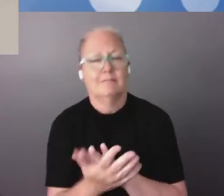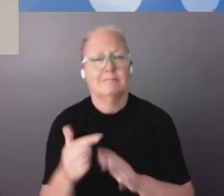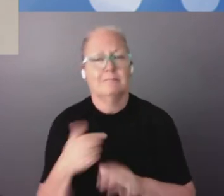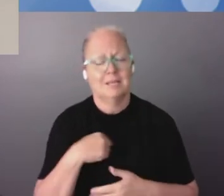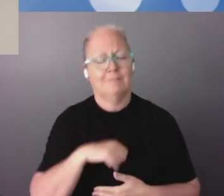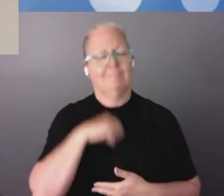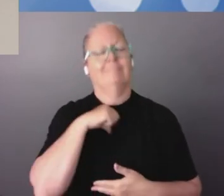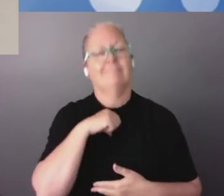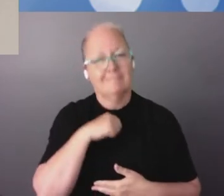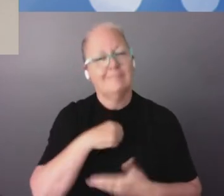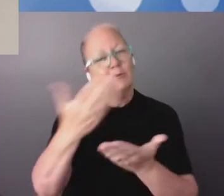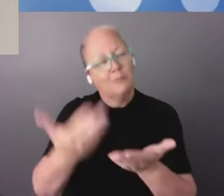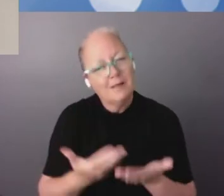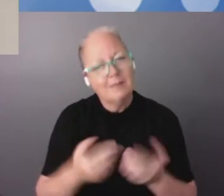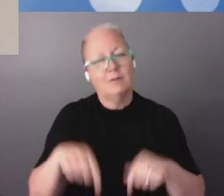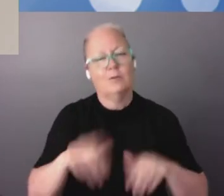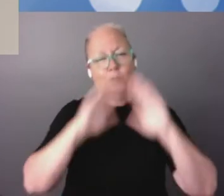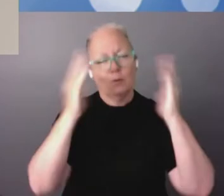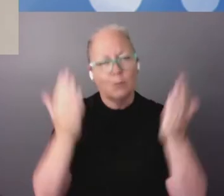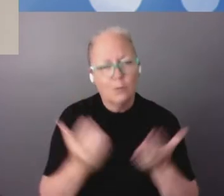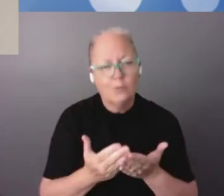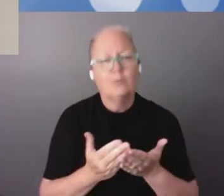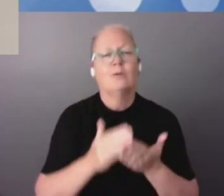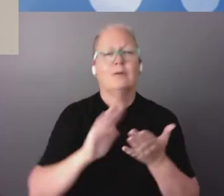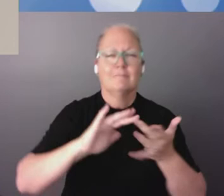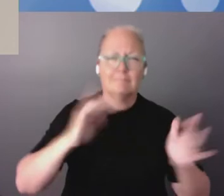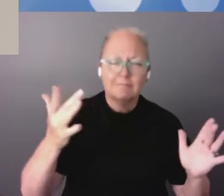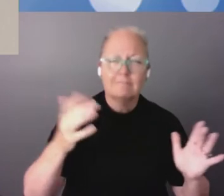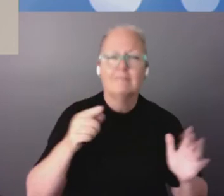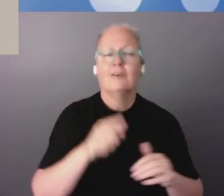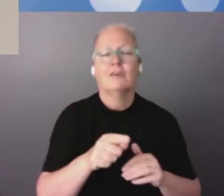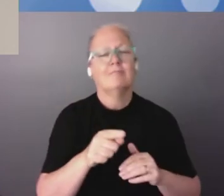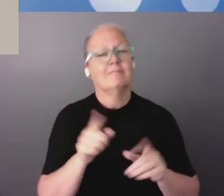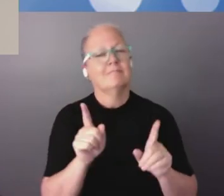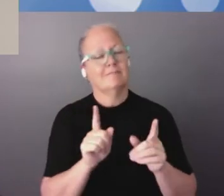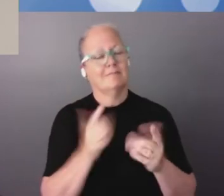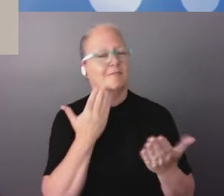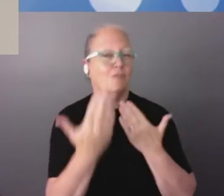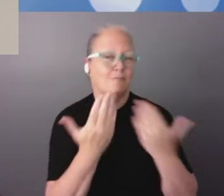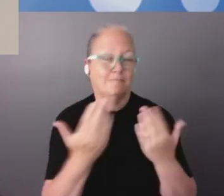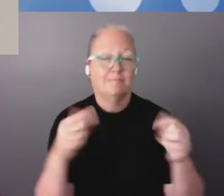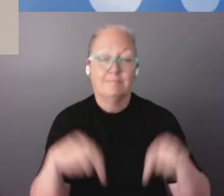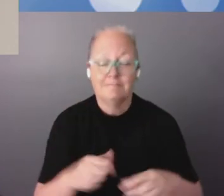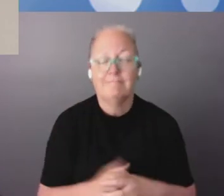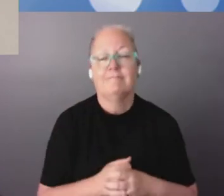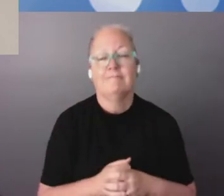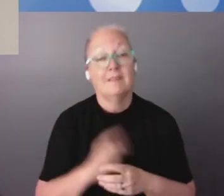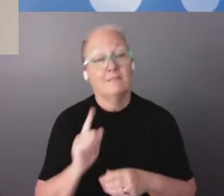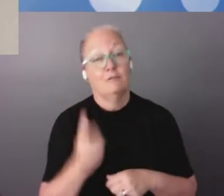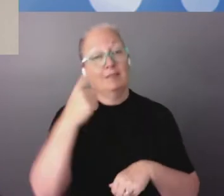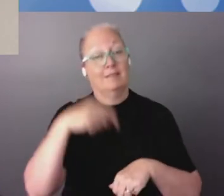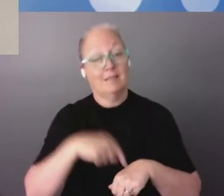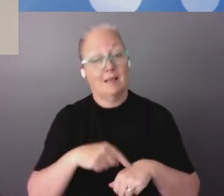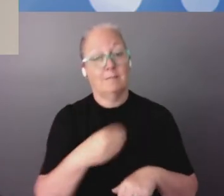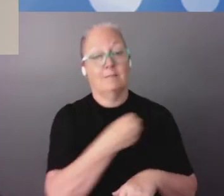à ce forum de gestion Internet IGF. La Pologne est pour la première fois le hôte de